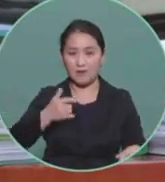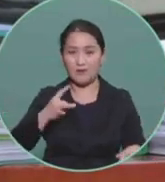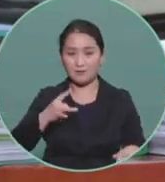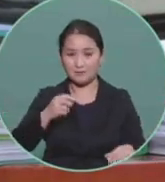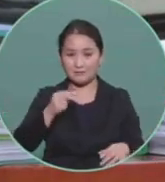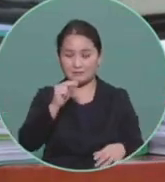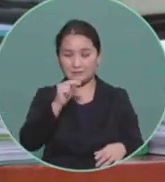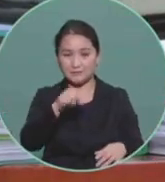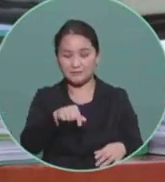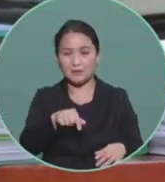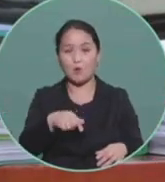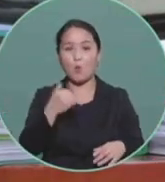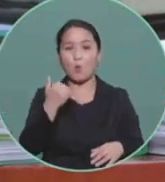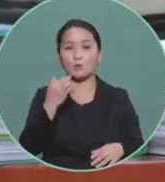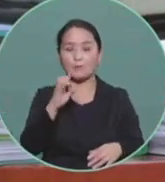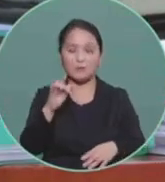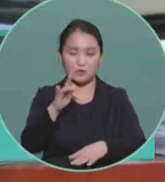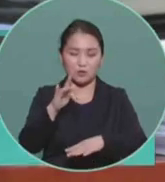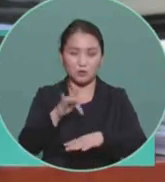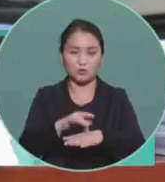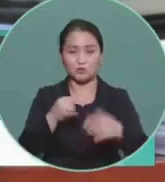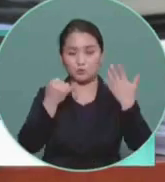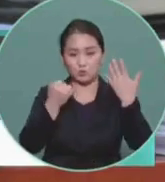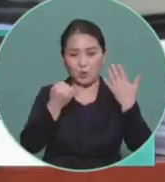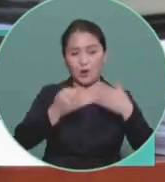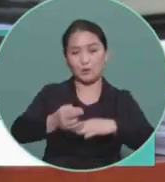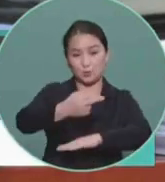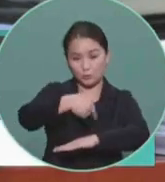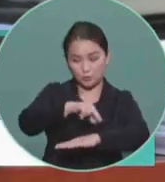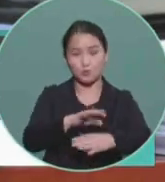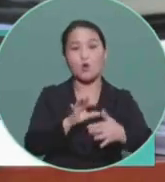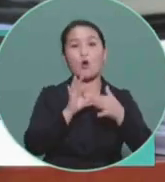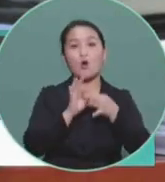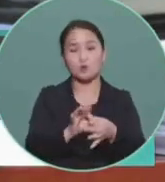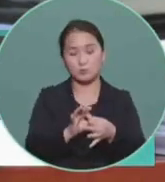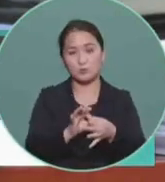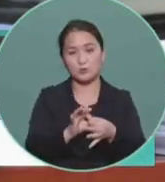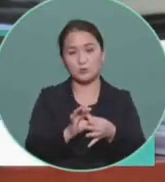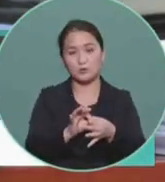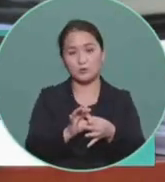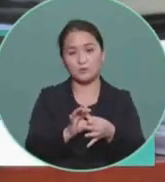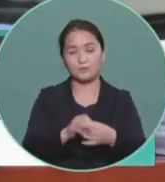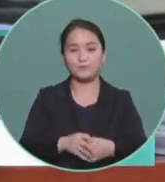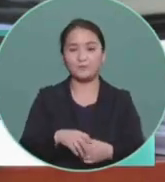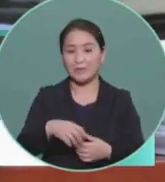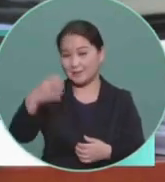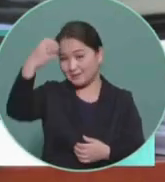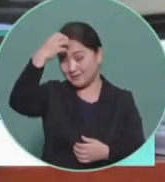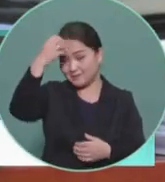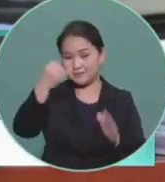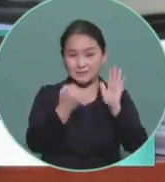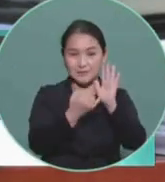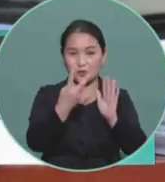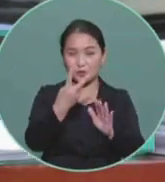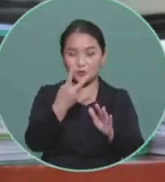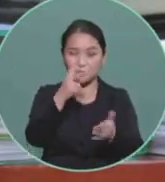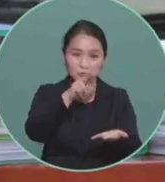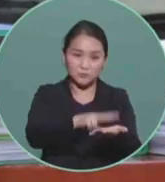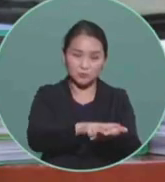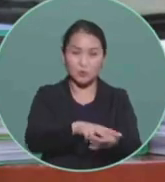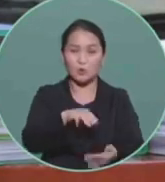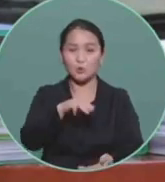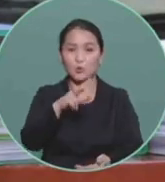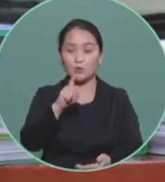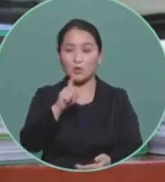Улаанбаатарын 6 дүүрэгт харьяалагдана. Түлэн харьяалагдана. засгийн газрын 62 дугаар тогтоол түүхийн